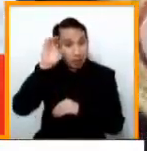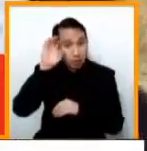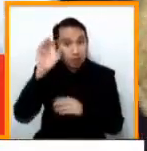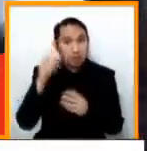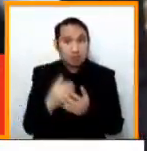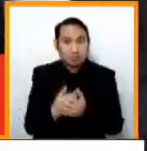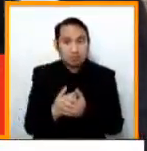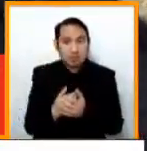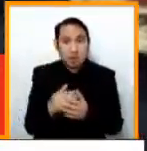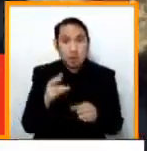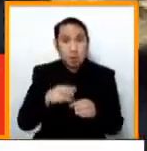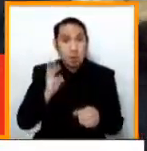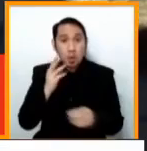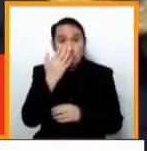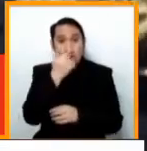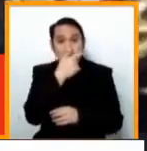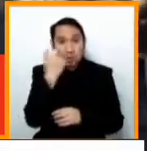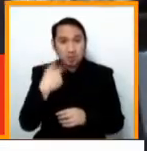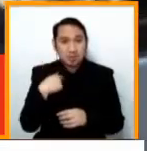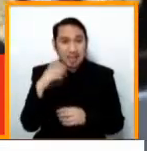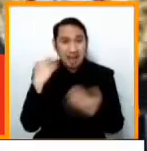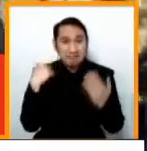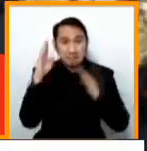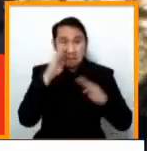nag-withdraw dahil sa eye injury.